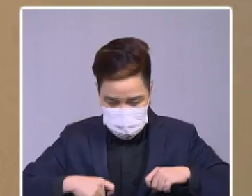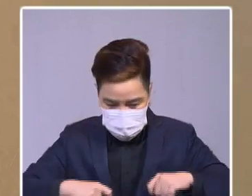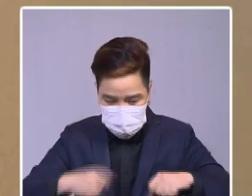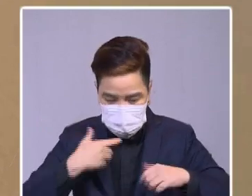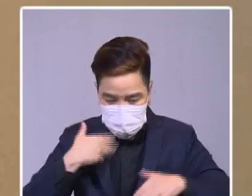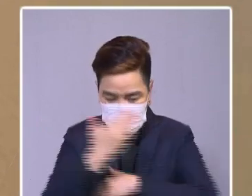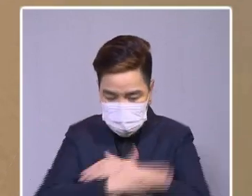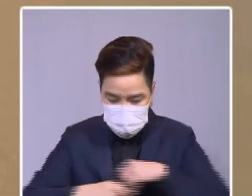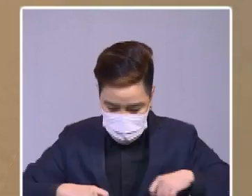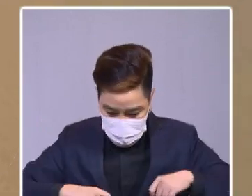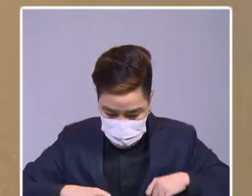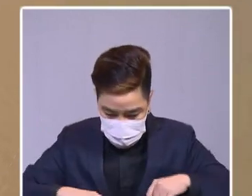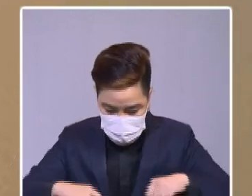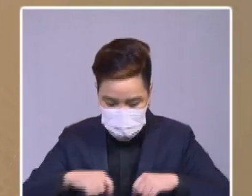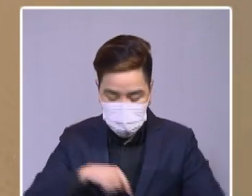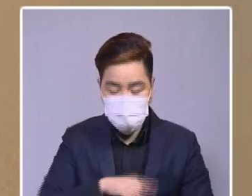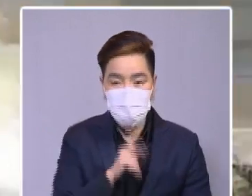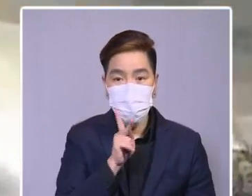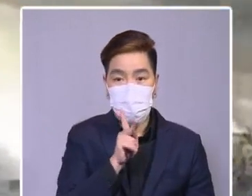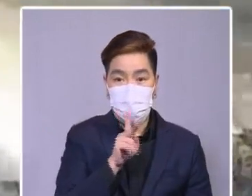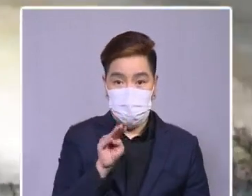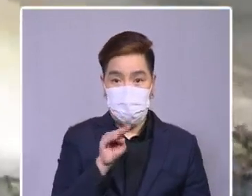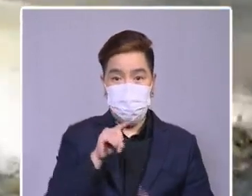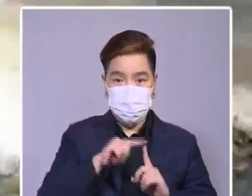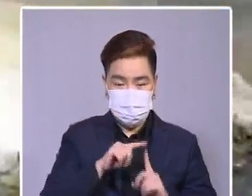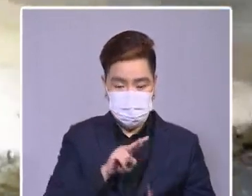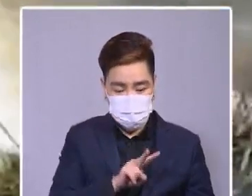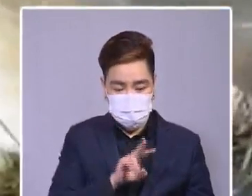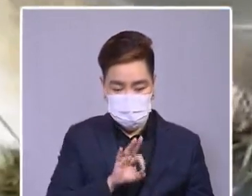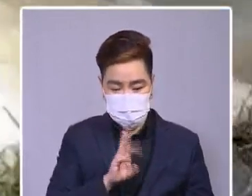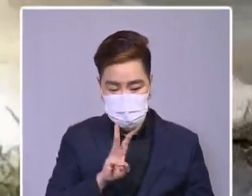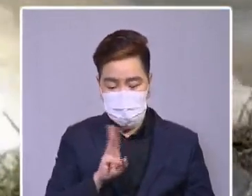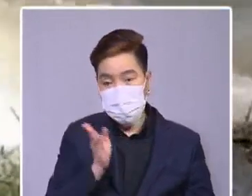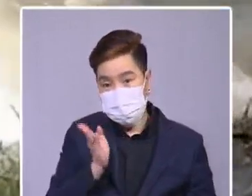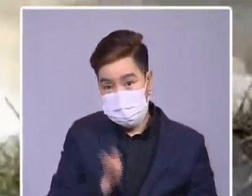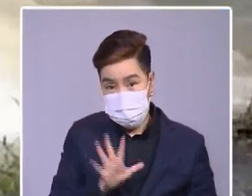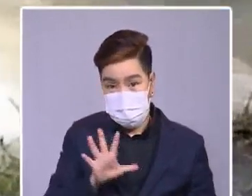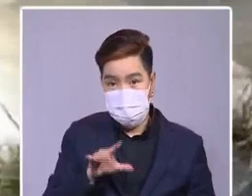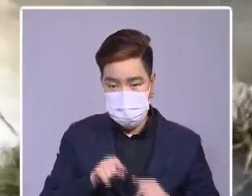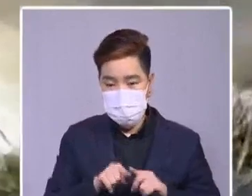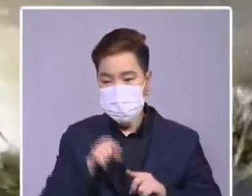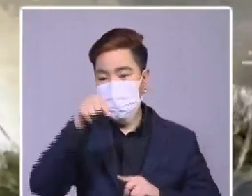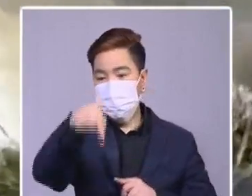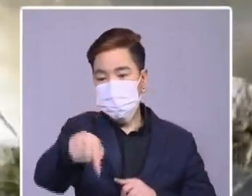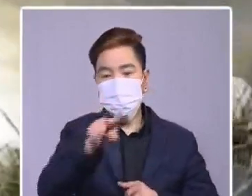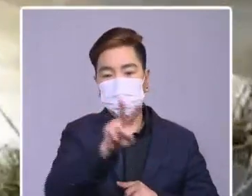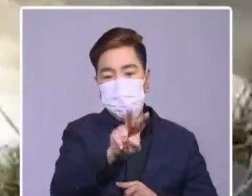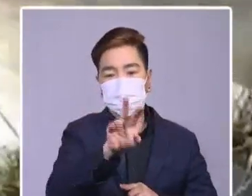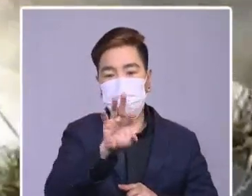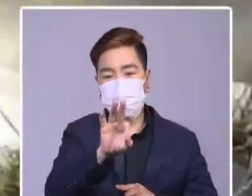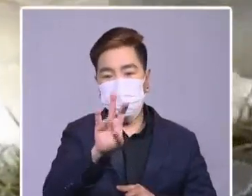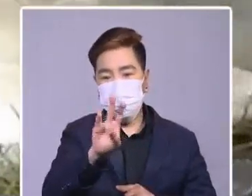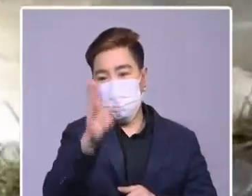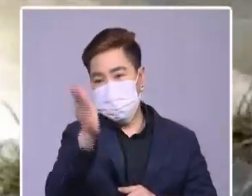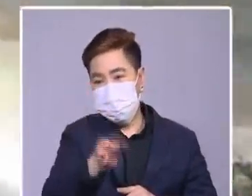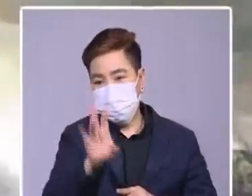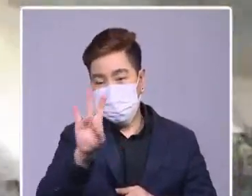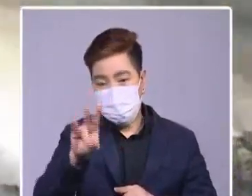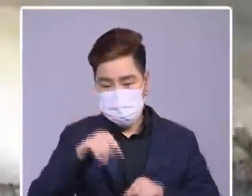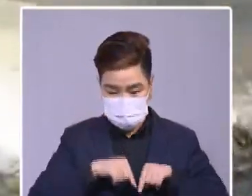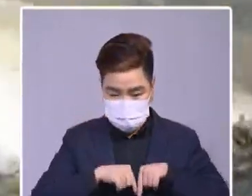ว่าเส้นทางรถไฟช่วงบริเวณหลักกิโลเมตรที่296/5-297/7ระหว่าง